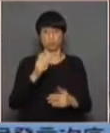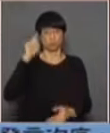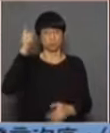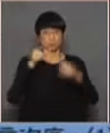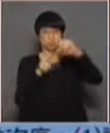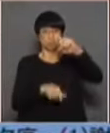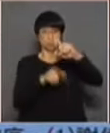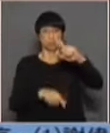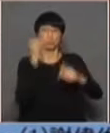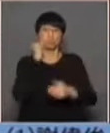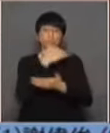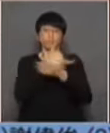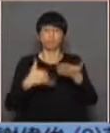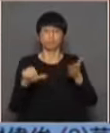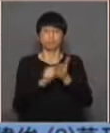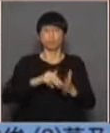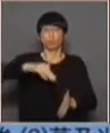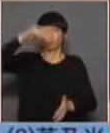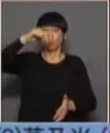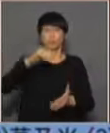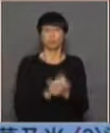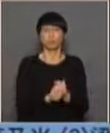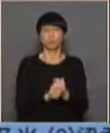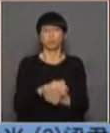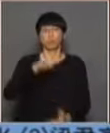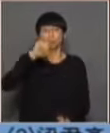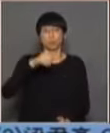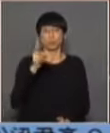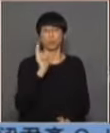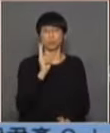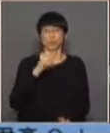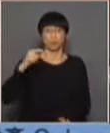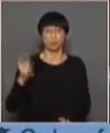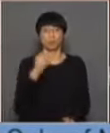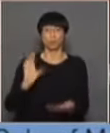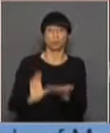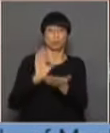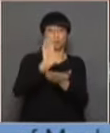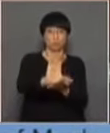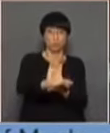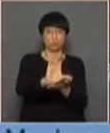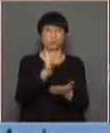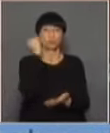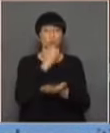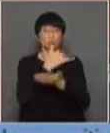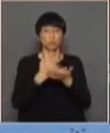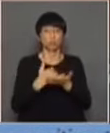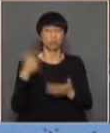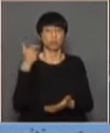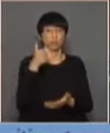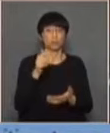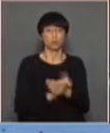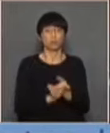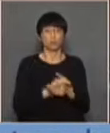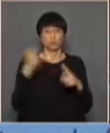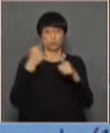退休，最高可以拿超过1200万元一笔过退休金，同埋每个月7万多元